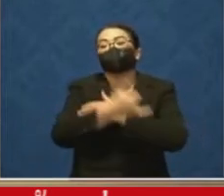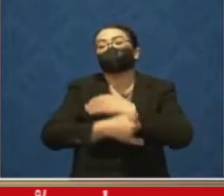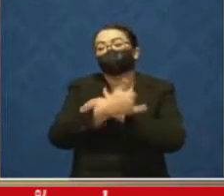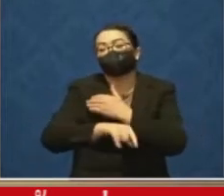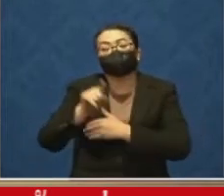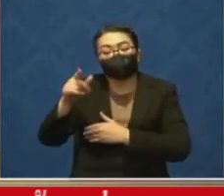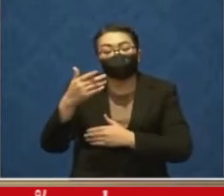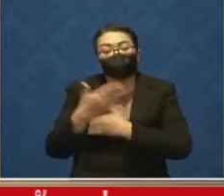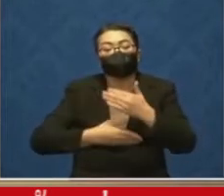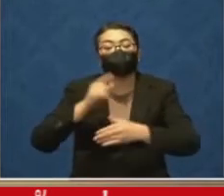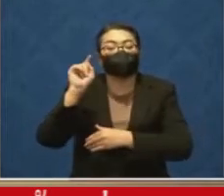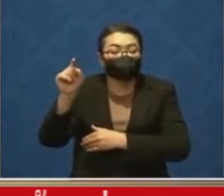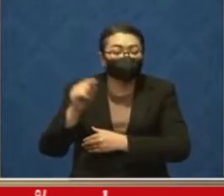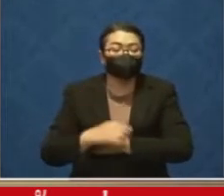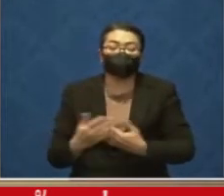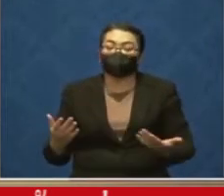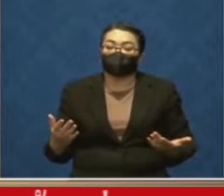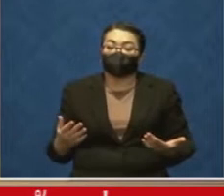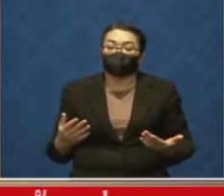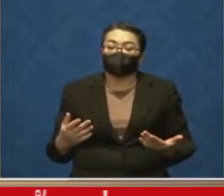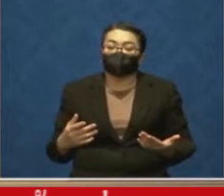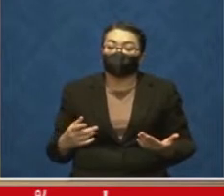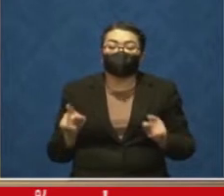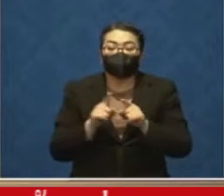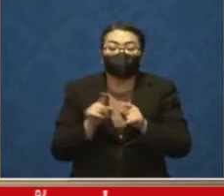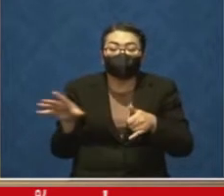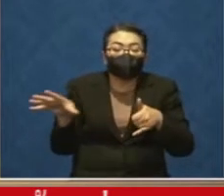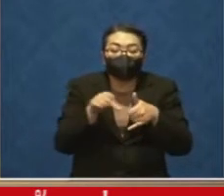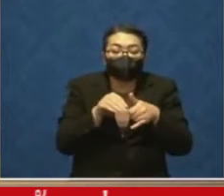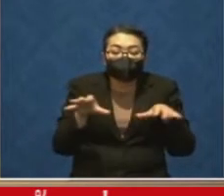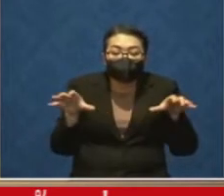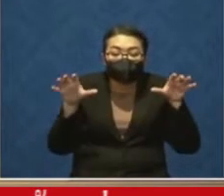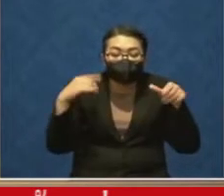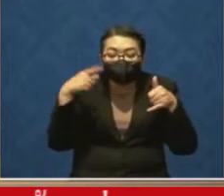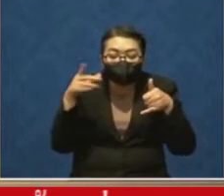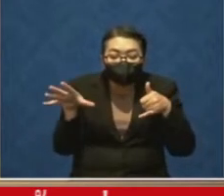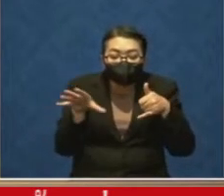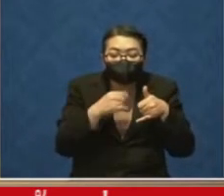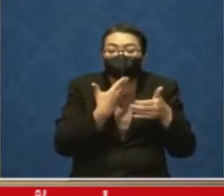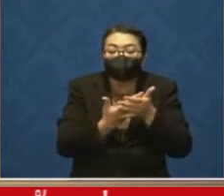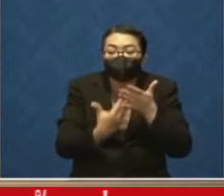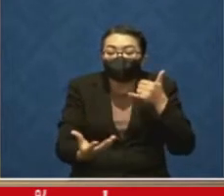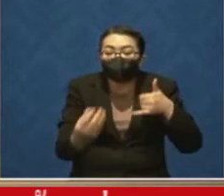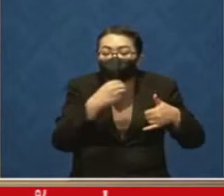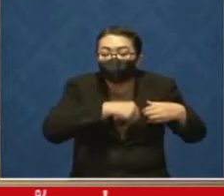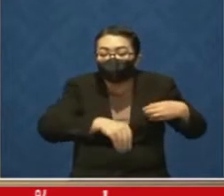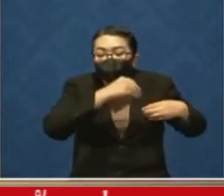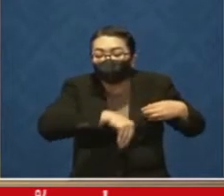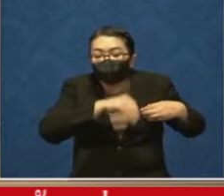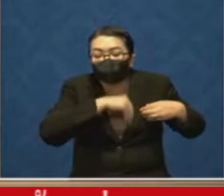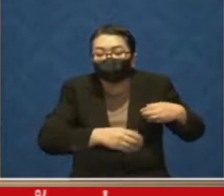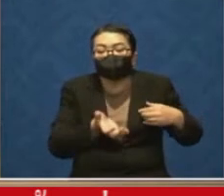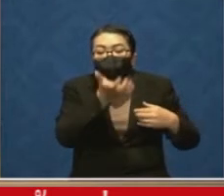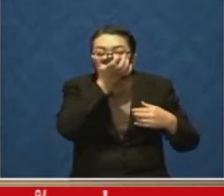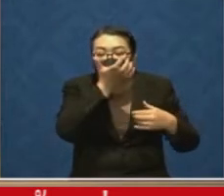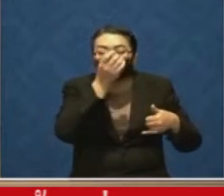ับหรือวามันไปตกอยู่ในผีปอบตนใดอันนี้เป็นตัวเลขของการประโงพานิดนะครับในปี